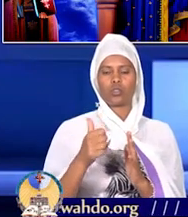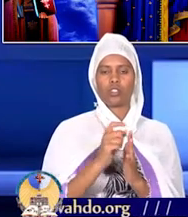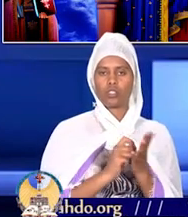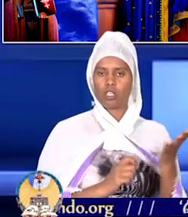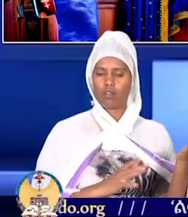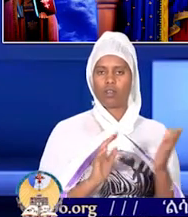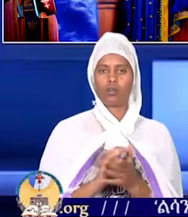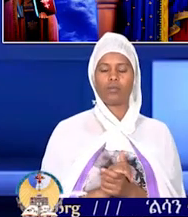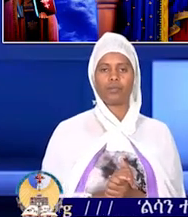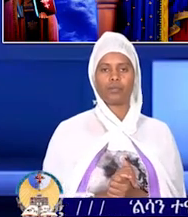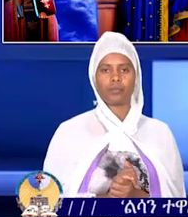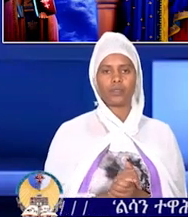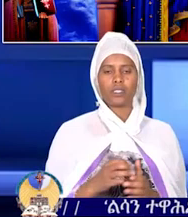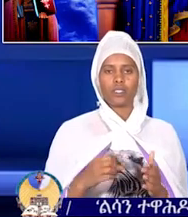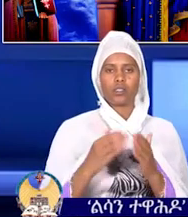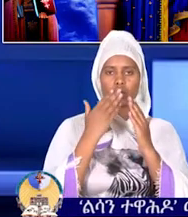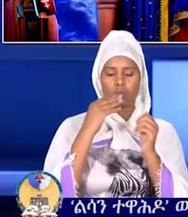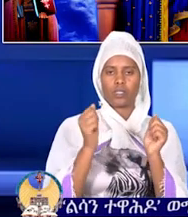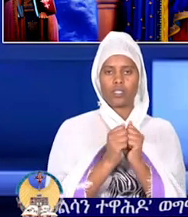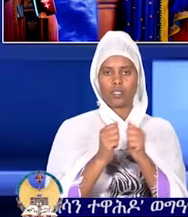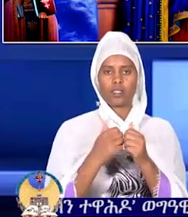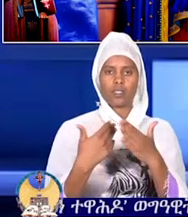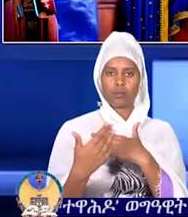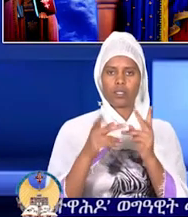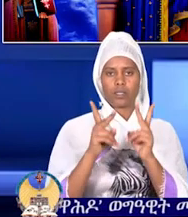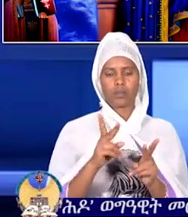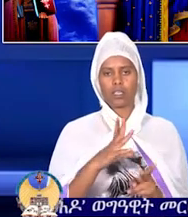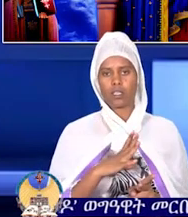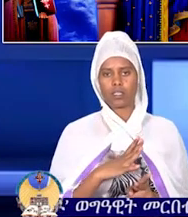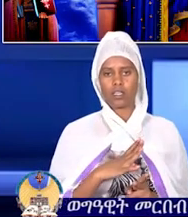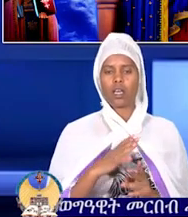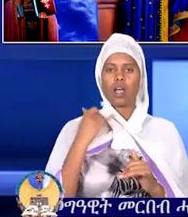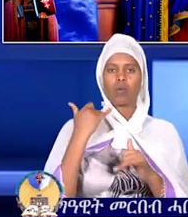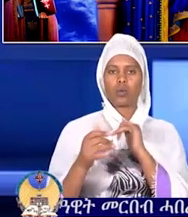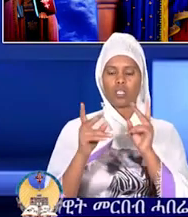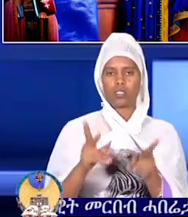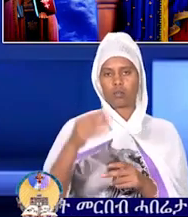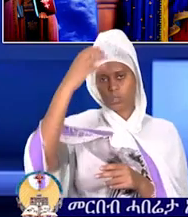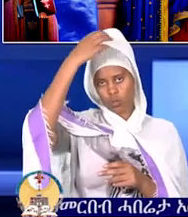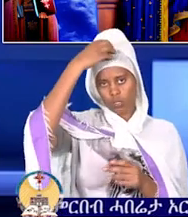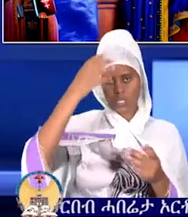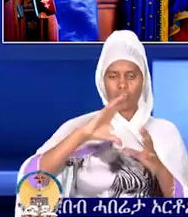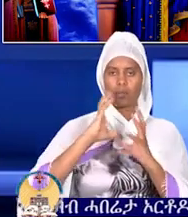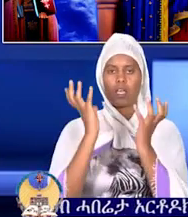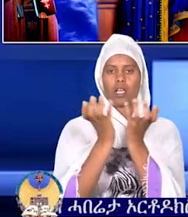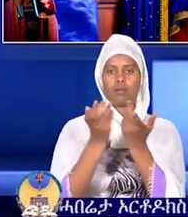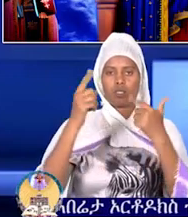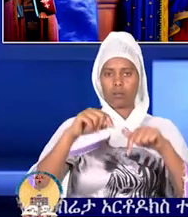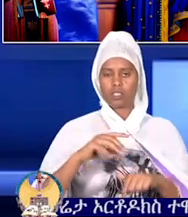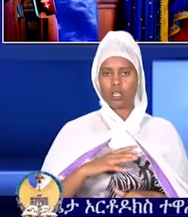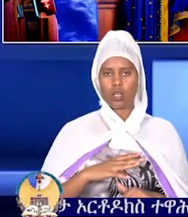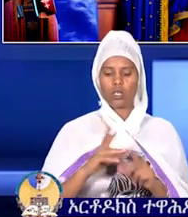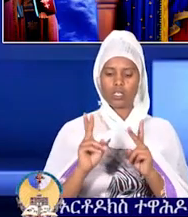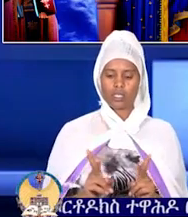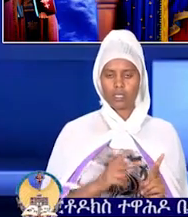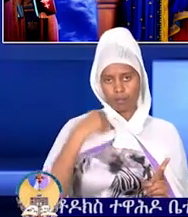قصري عصر تاو شدشته قلي صلنا اللو سنناي تقبار كنقبر كمزلنا ام ودع تاون قويتا نبز عالم